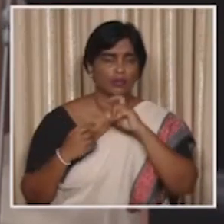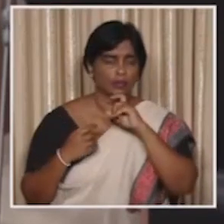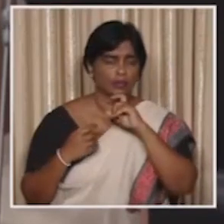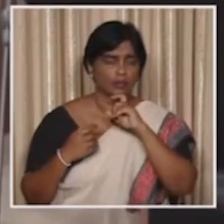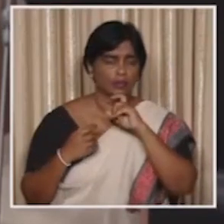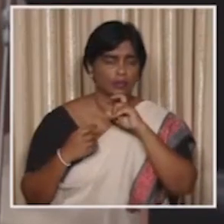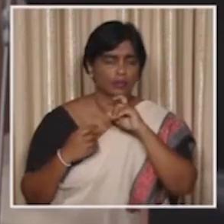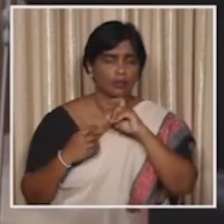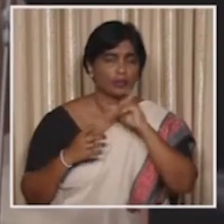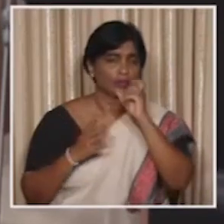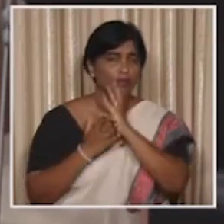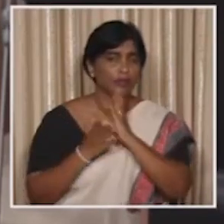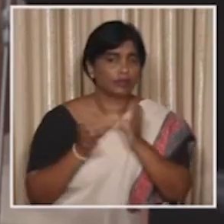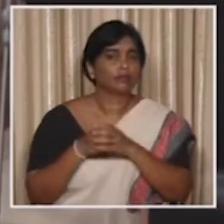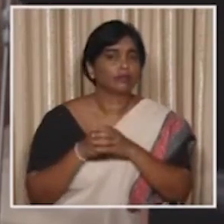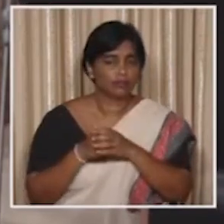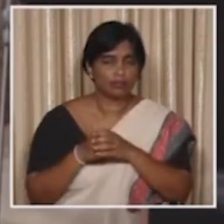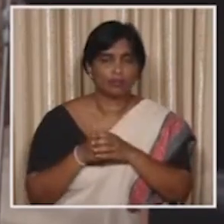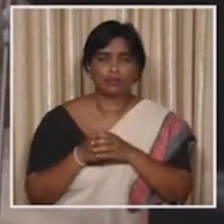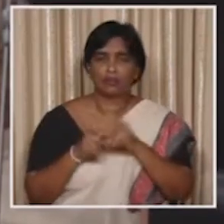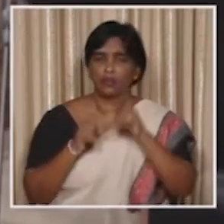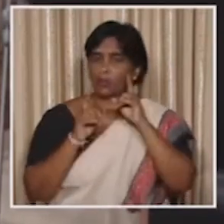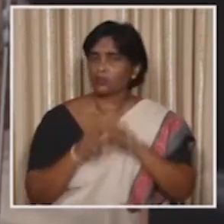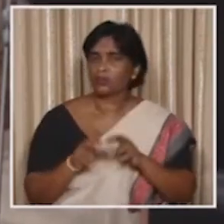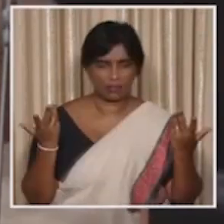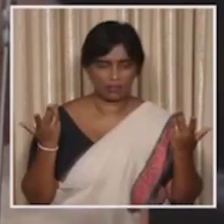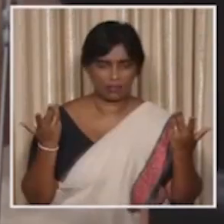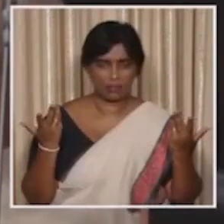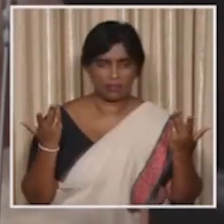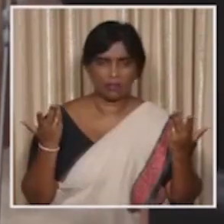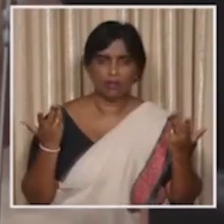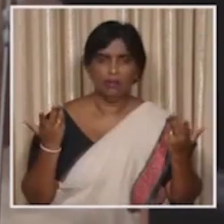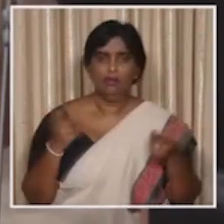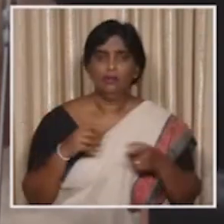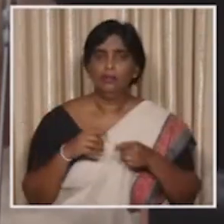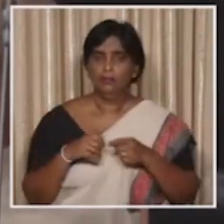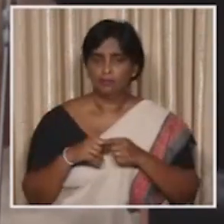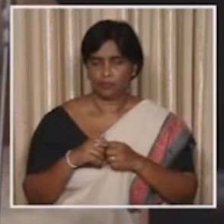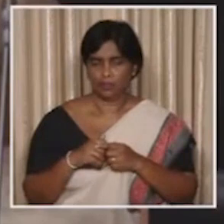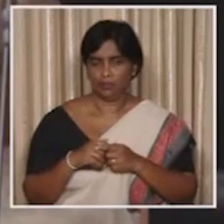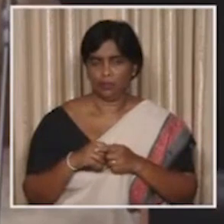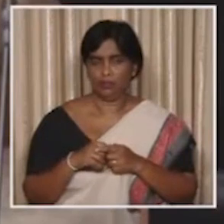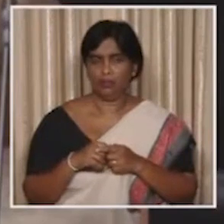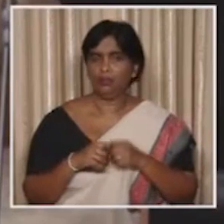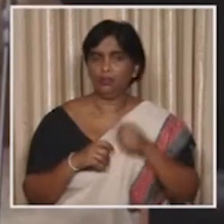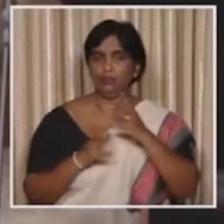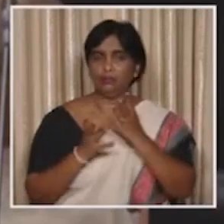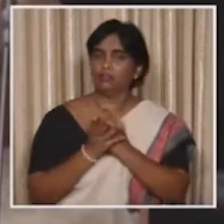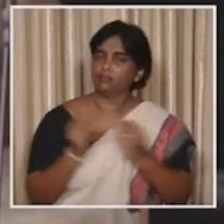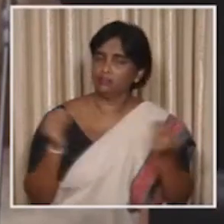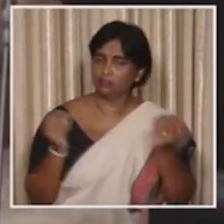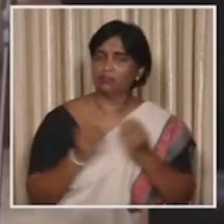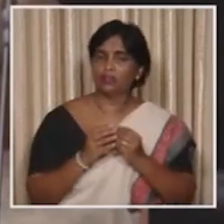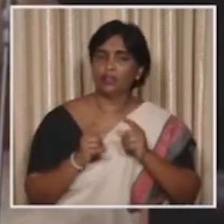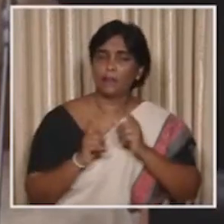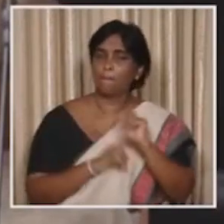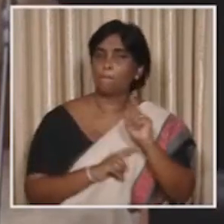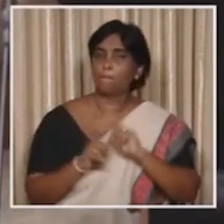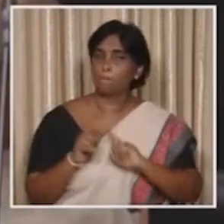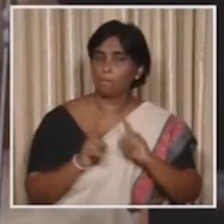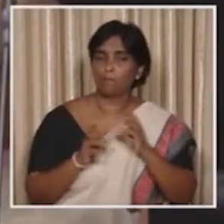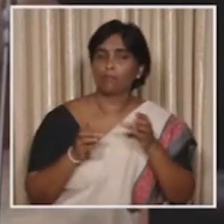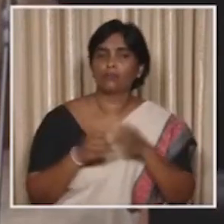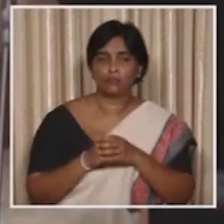මේ ව්‍යවස්ථාදායක මණ්ඩල කිසිම මෙහෙම ප්‍රශ්නයක් උනේ නැහැ. මෙතුමා ඒවා අහෝසි කළා වෙන පාර්ලිමේන්තු